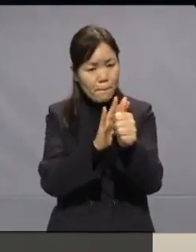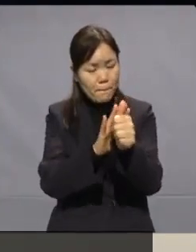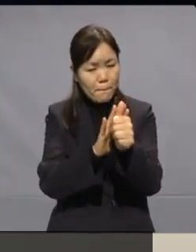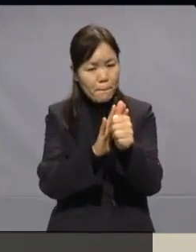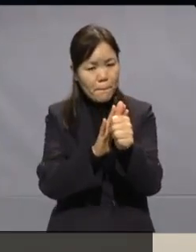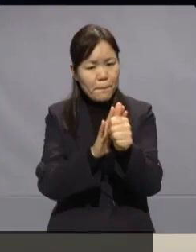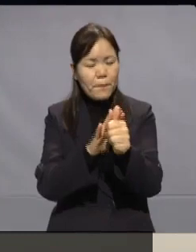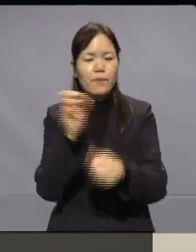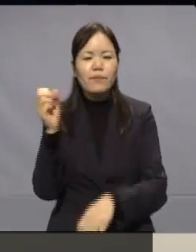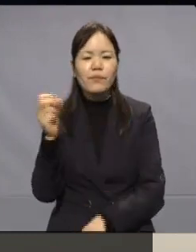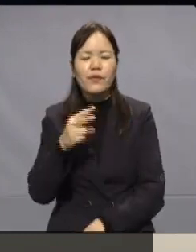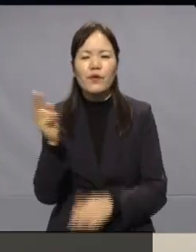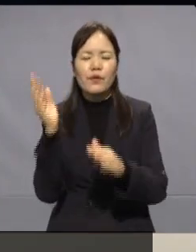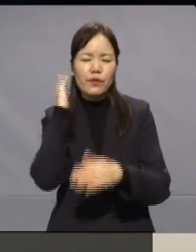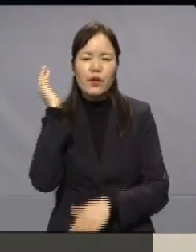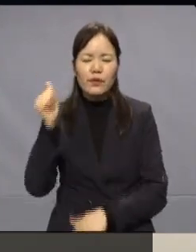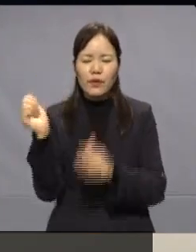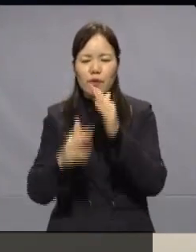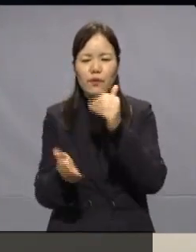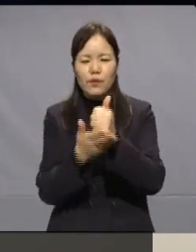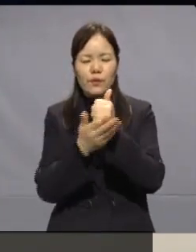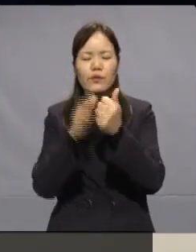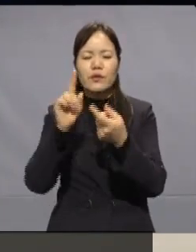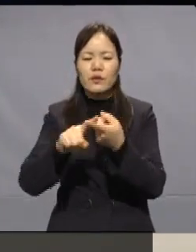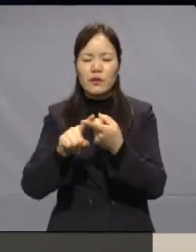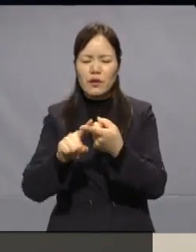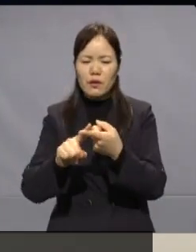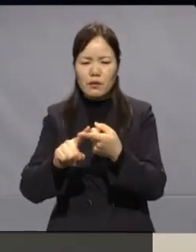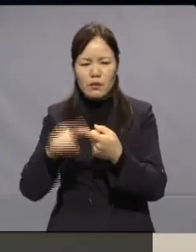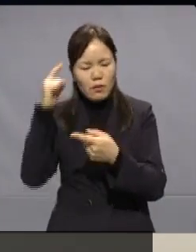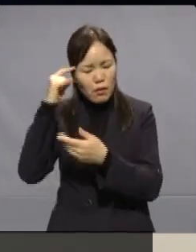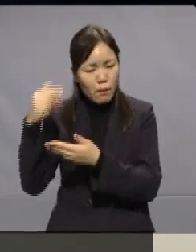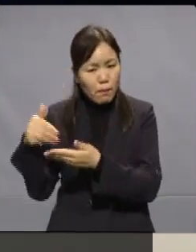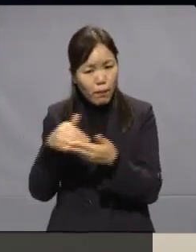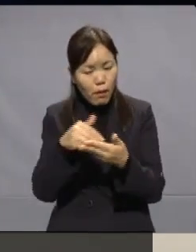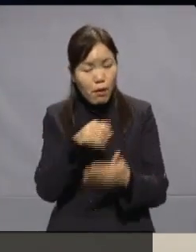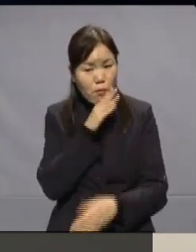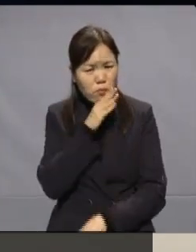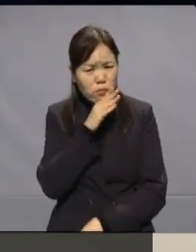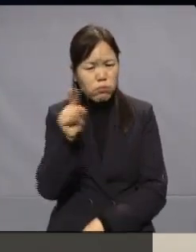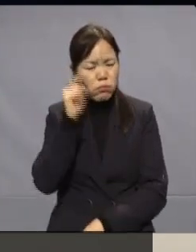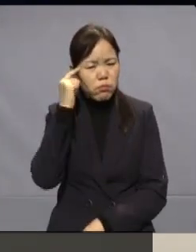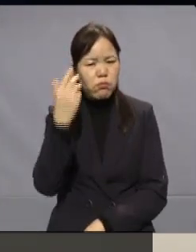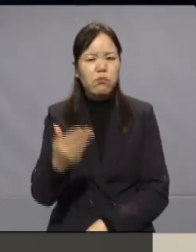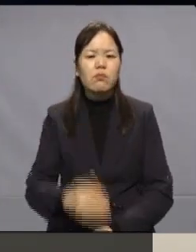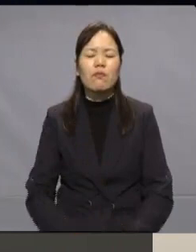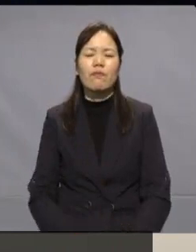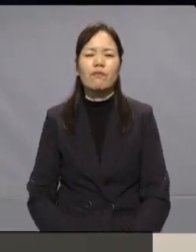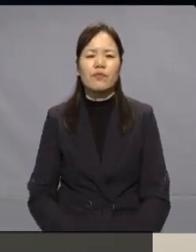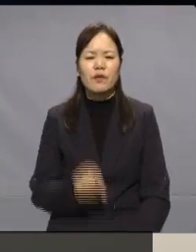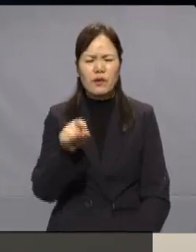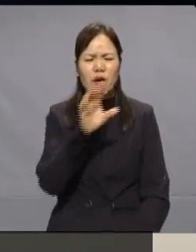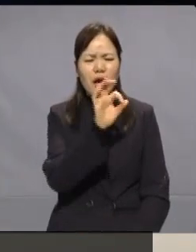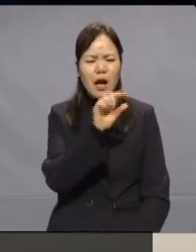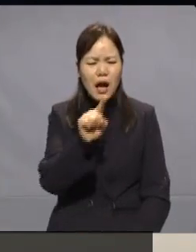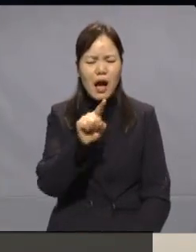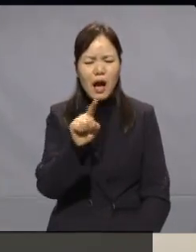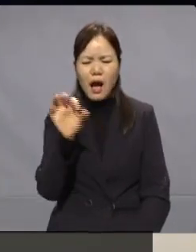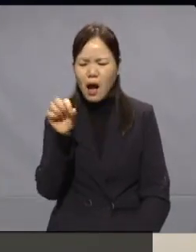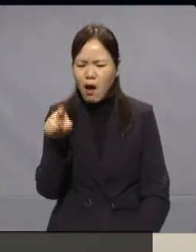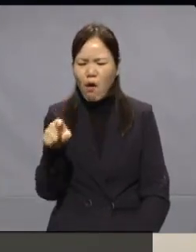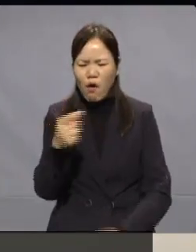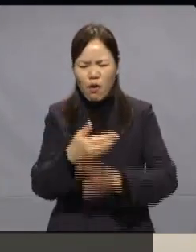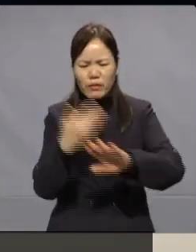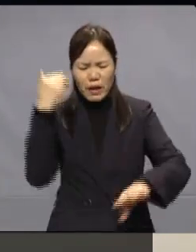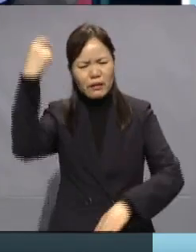공천에 대해서 의견을내는 것 바람직하다고 웃으니까 어떻게 보십니까 이게 아 다르고 어 다른 겁니다 사실은